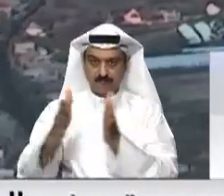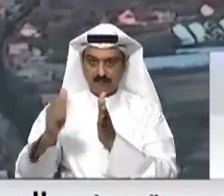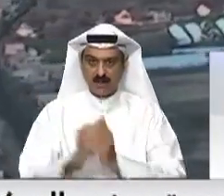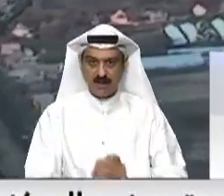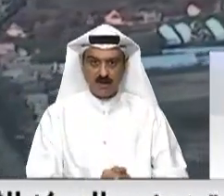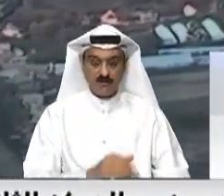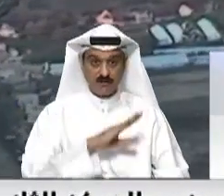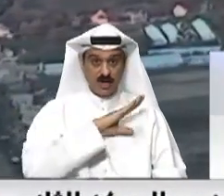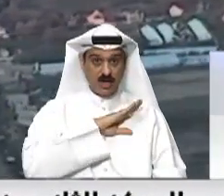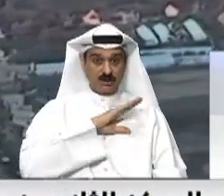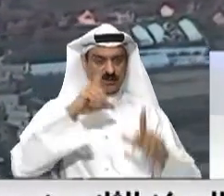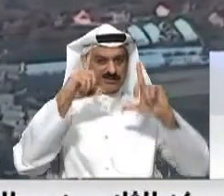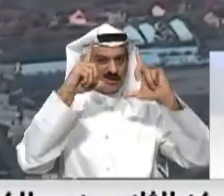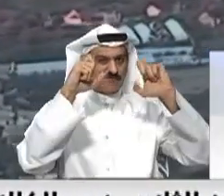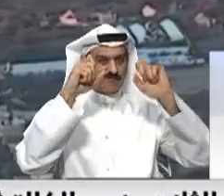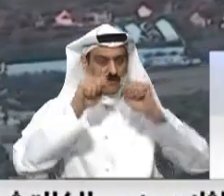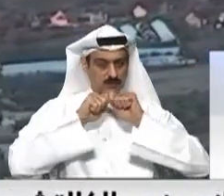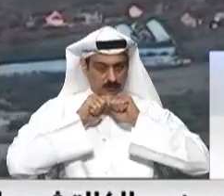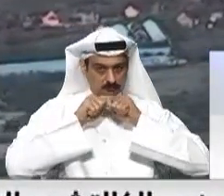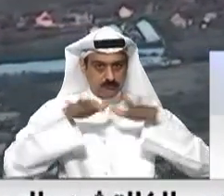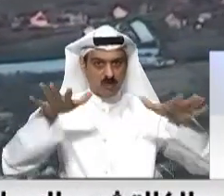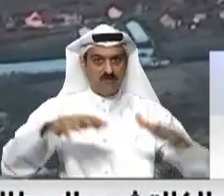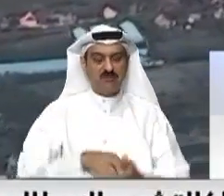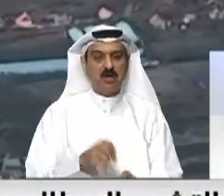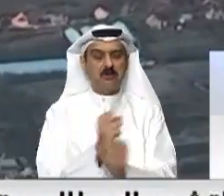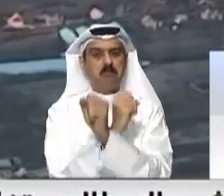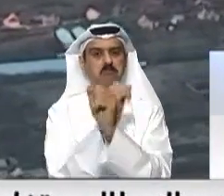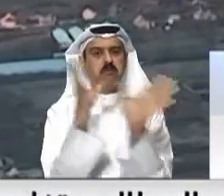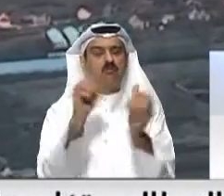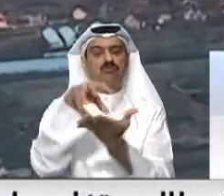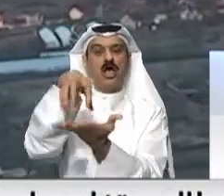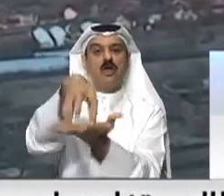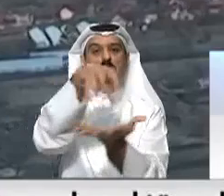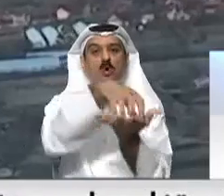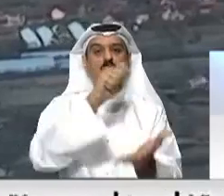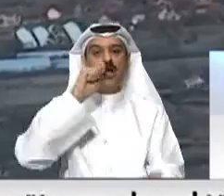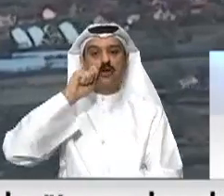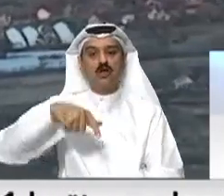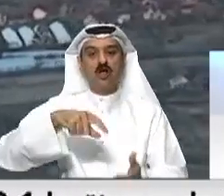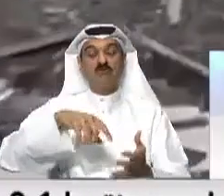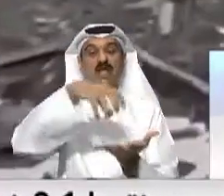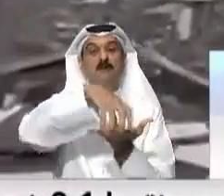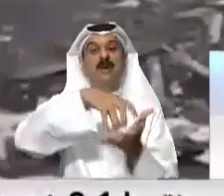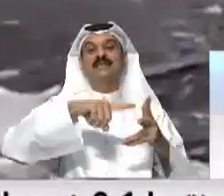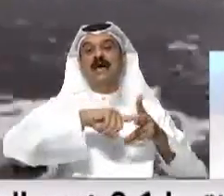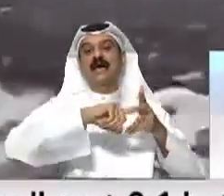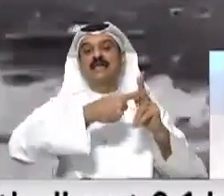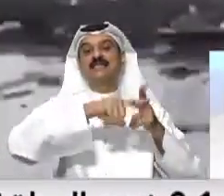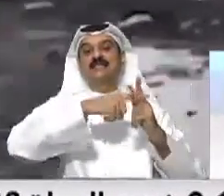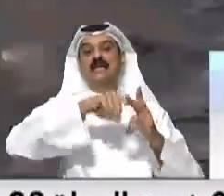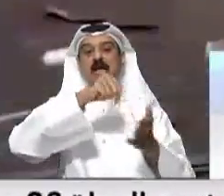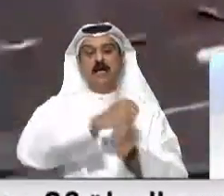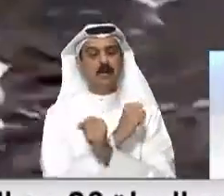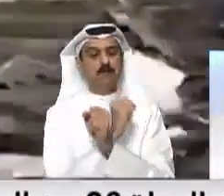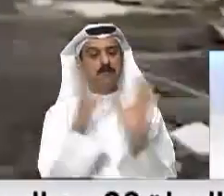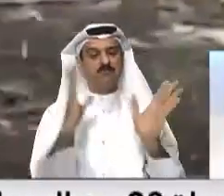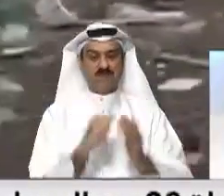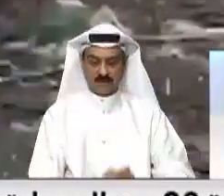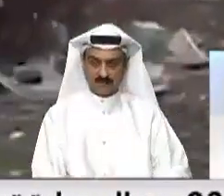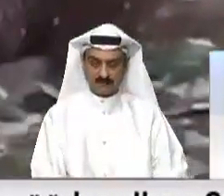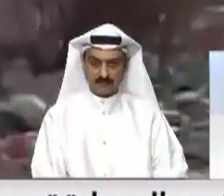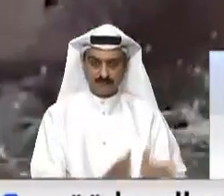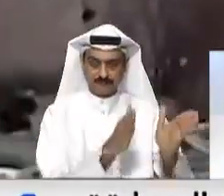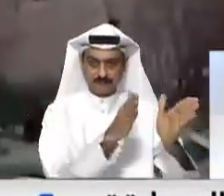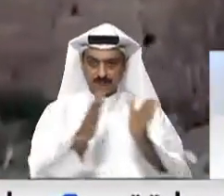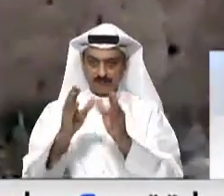لروسيا صورا قالت انها توثق تدمير مواقع اوكرانيه بالمنطقه الصناعيه في مدينهكا وبينما